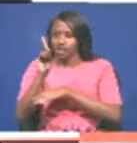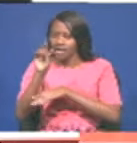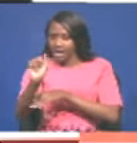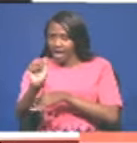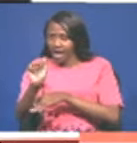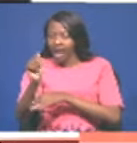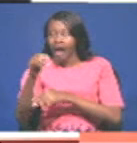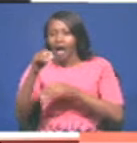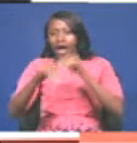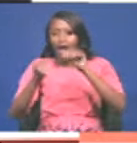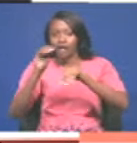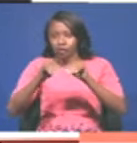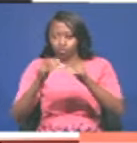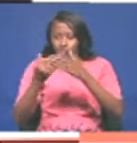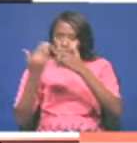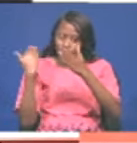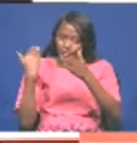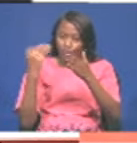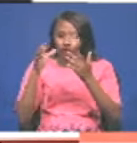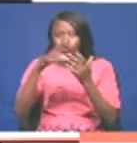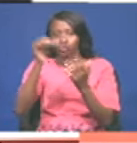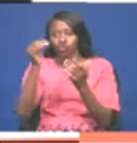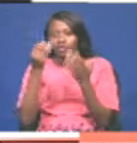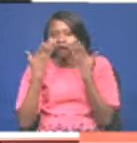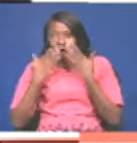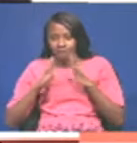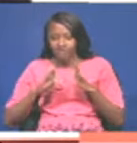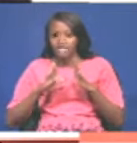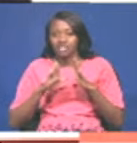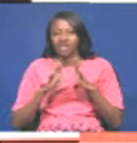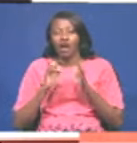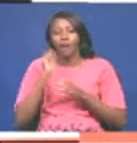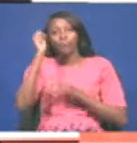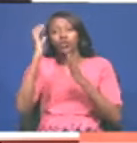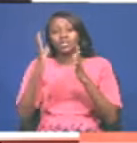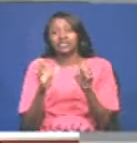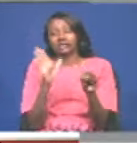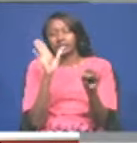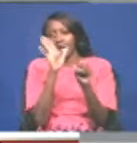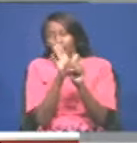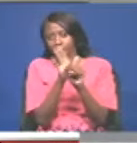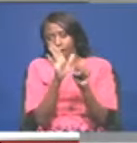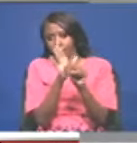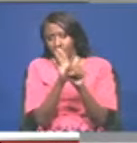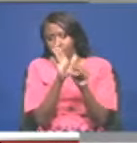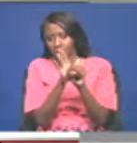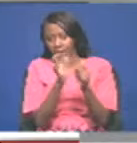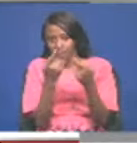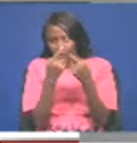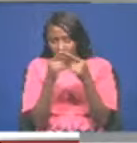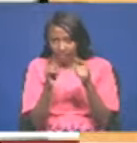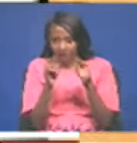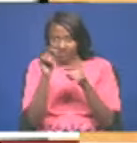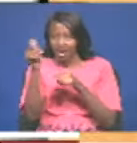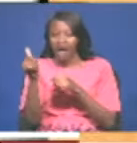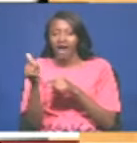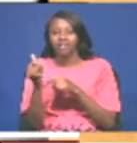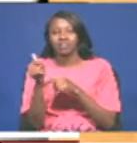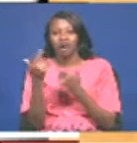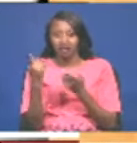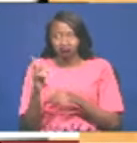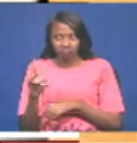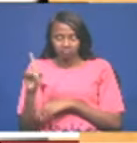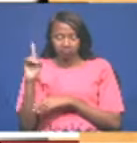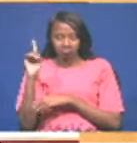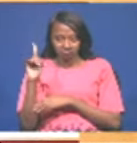uliokamilika. Katika uteuzi huu, wanasiasa ndio walioteuliwa wengi. Wengine walioteuliwa ni Kipchumba Murkomen, Aden